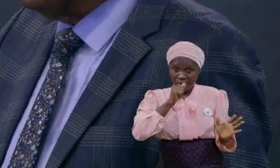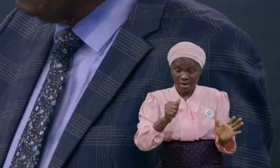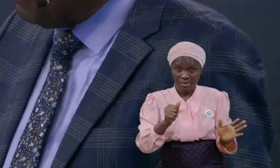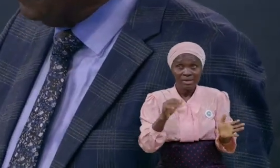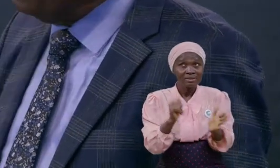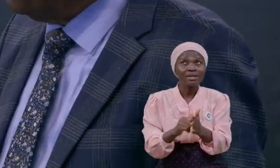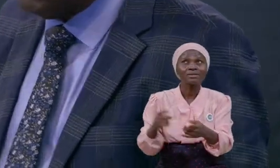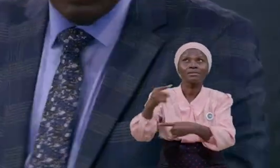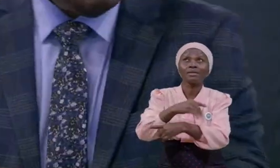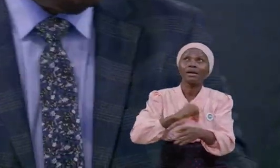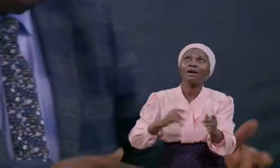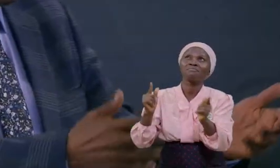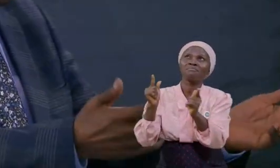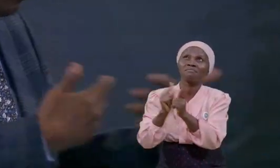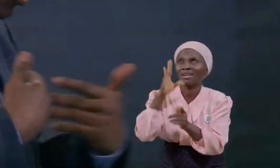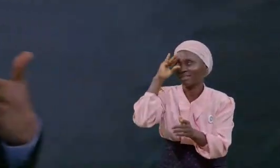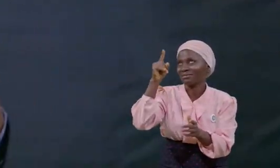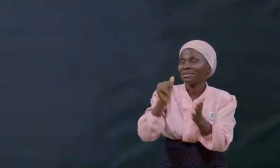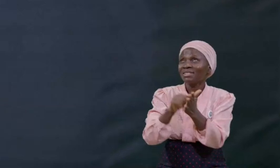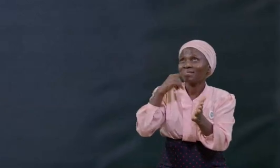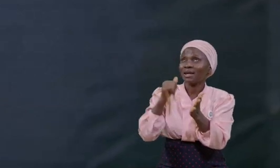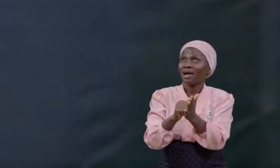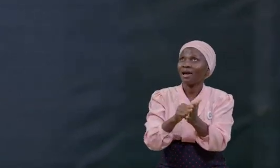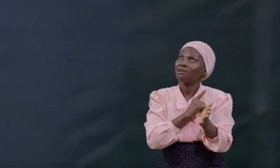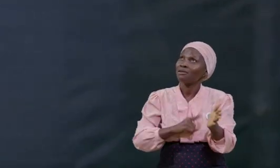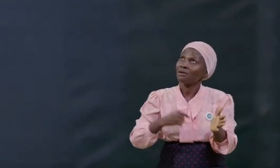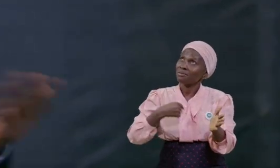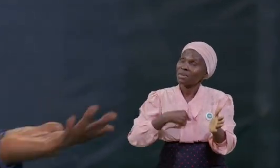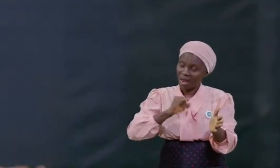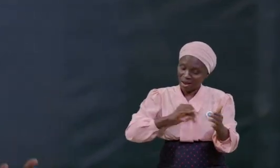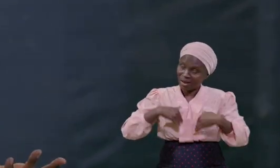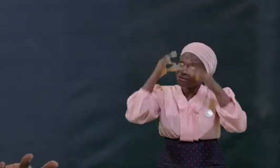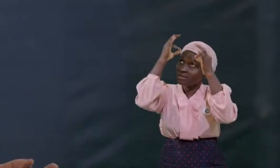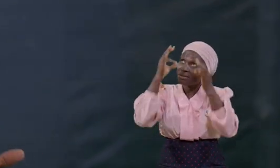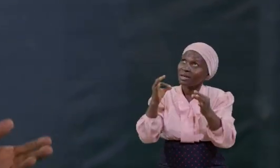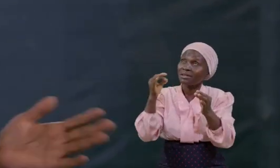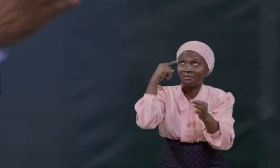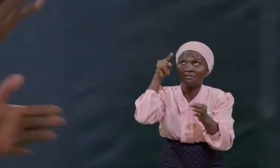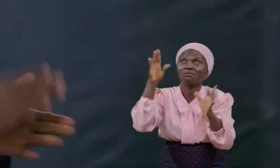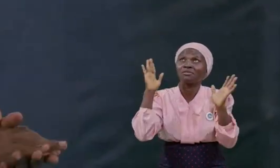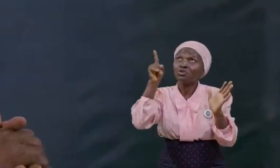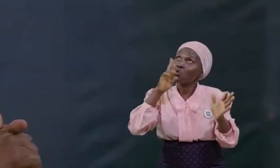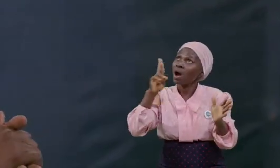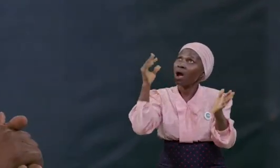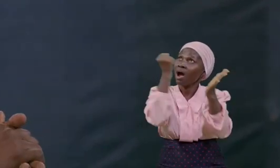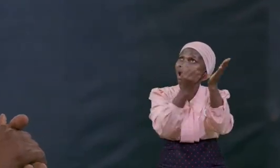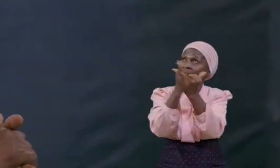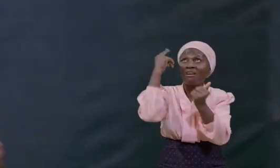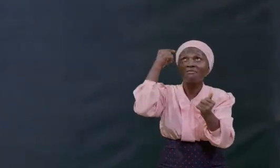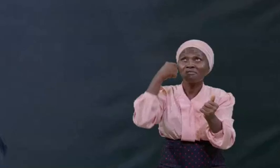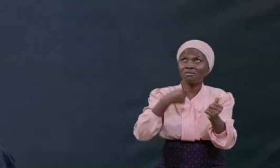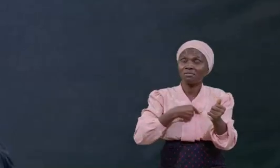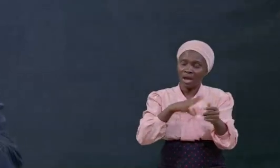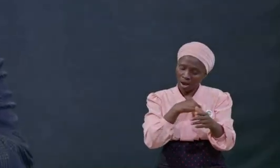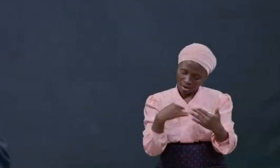Seigneur, je m'identifie à toi. Tu as été crucifié pour moi. Et maintenant, je m'identifie à